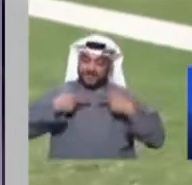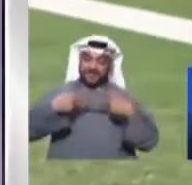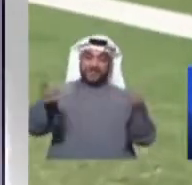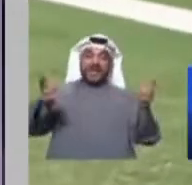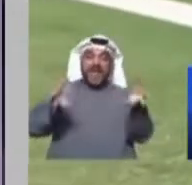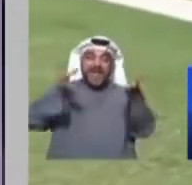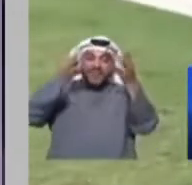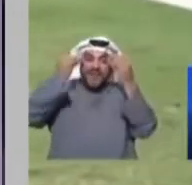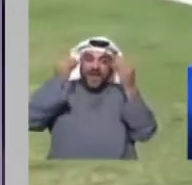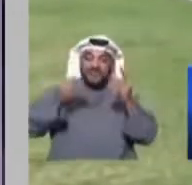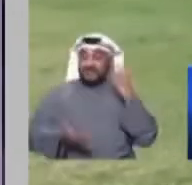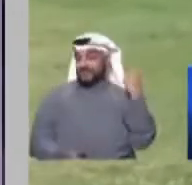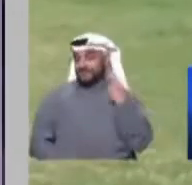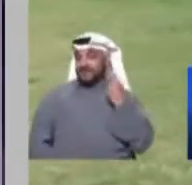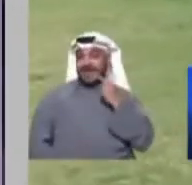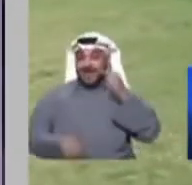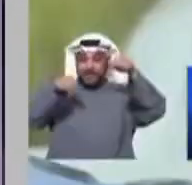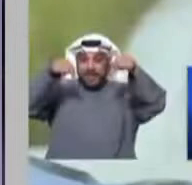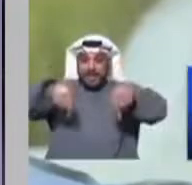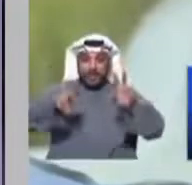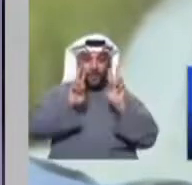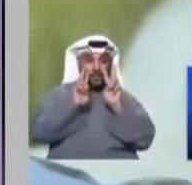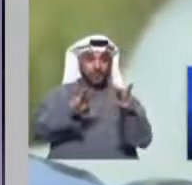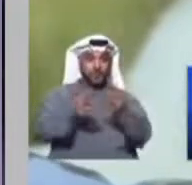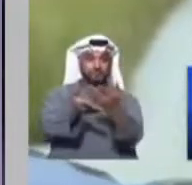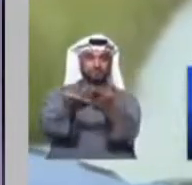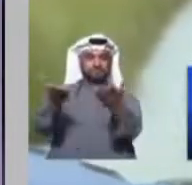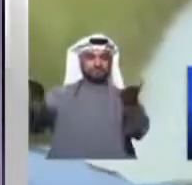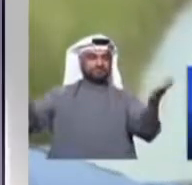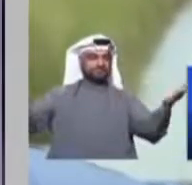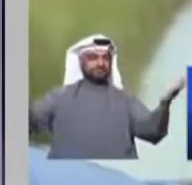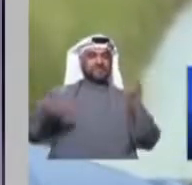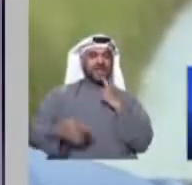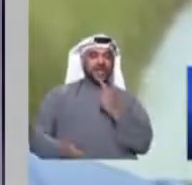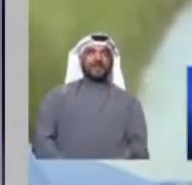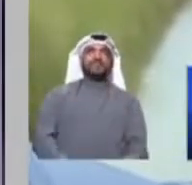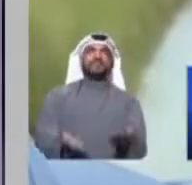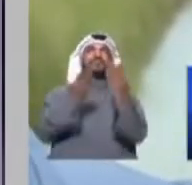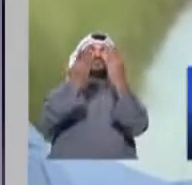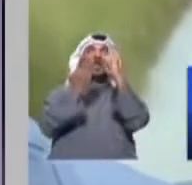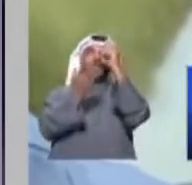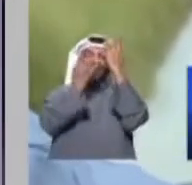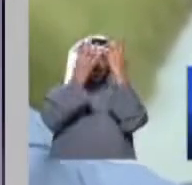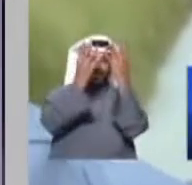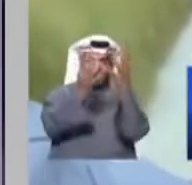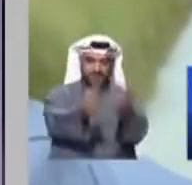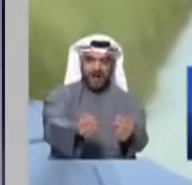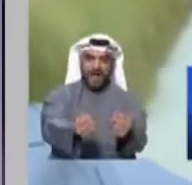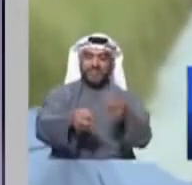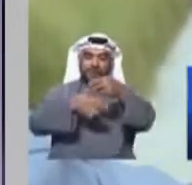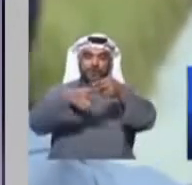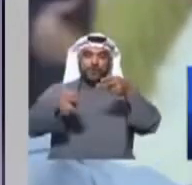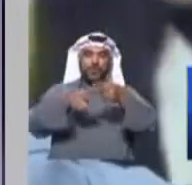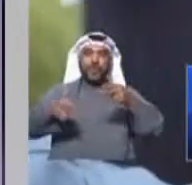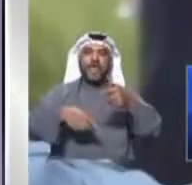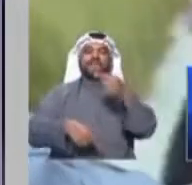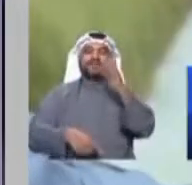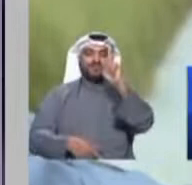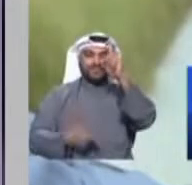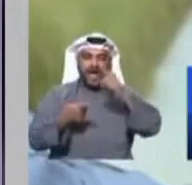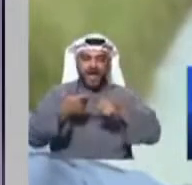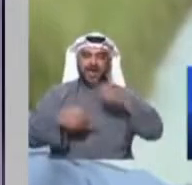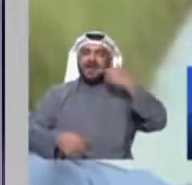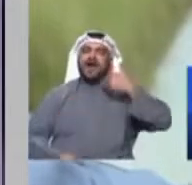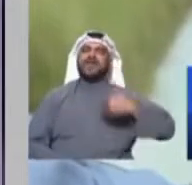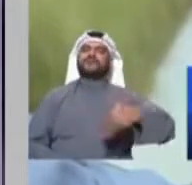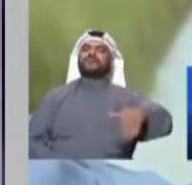الثقافيه، وامانه احنا اليوم يعني نسال الله العلي القدير ان يعني يحفظ الكويت الحبيبه ويديم